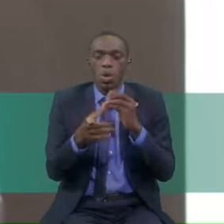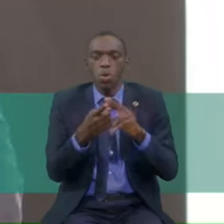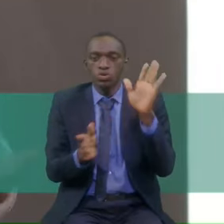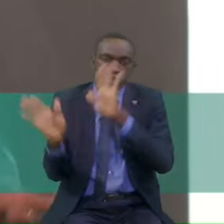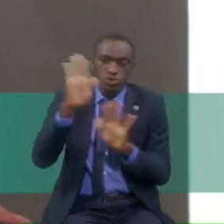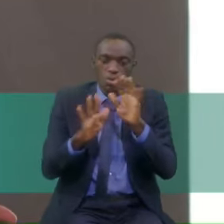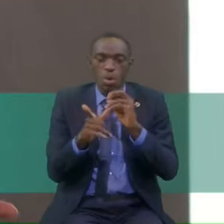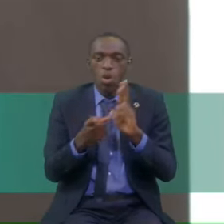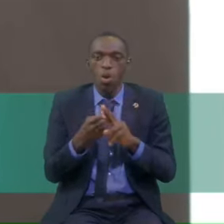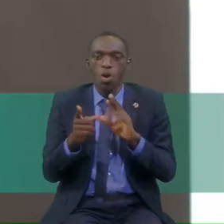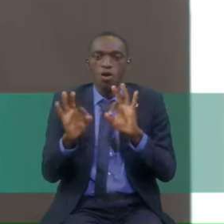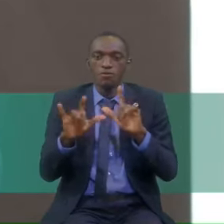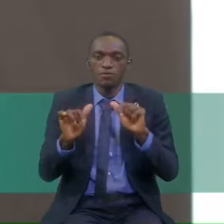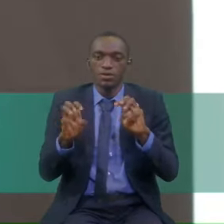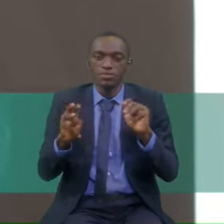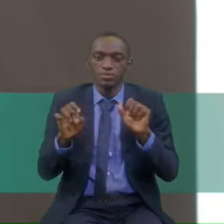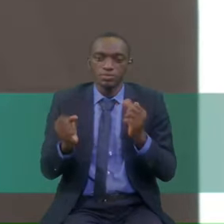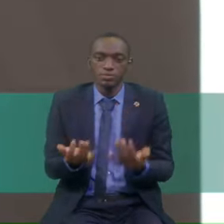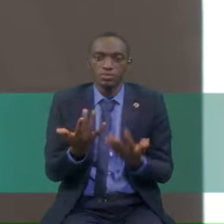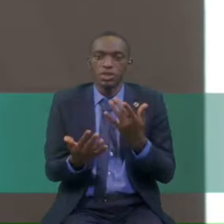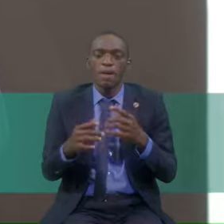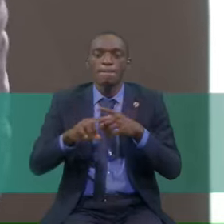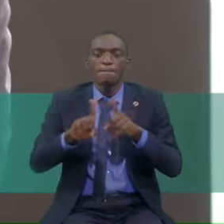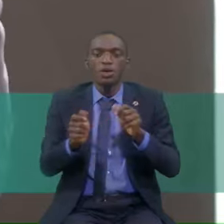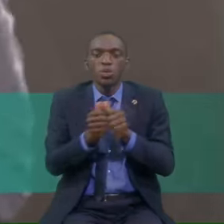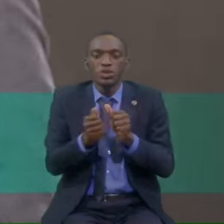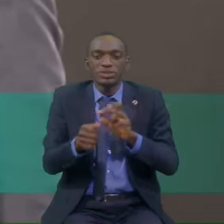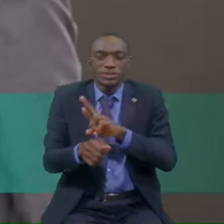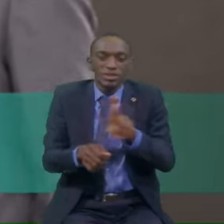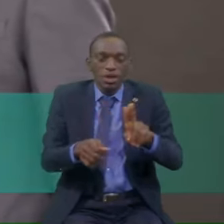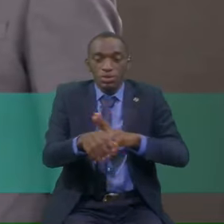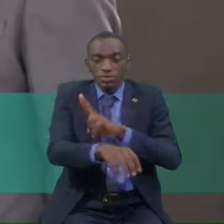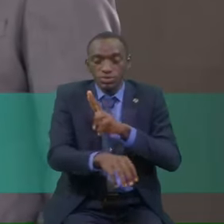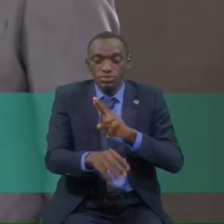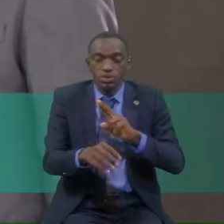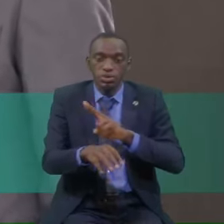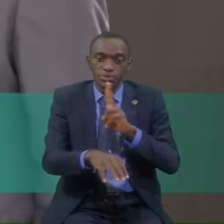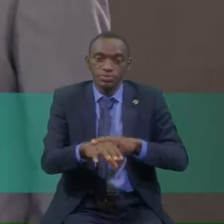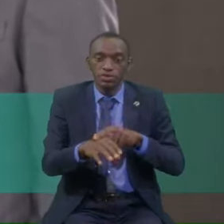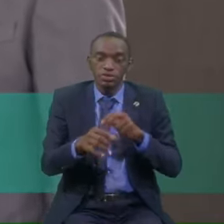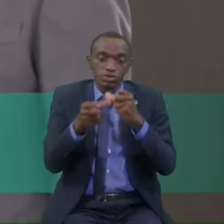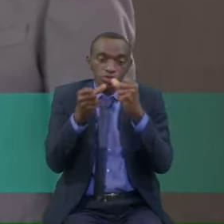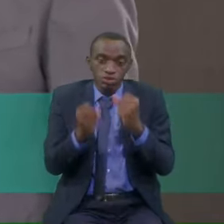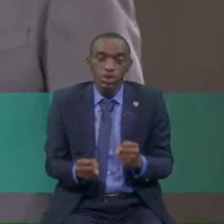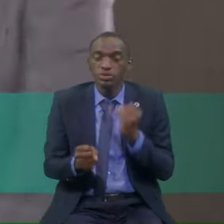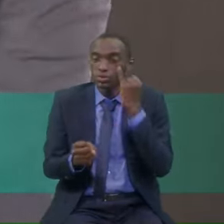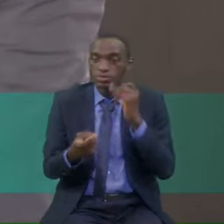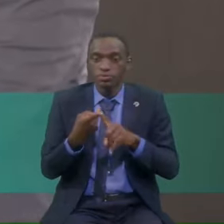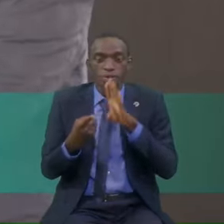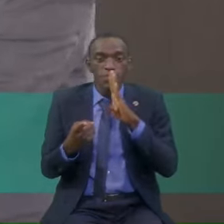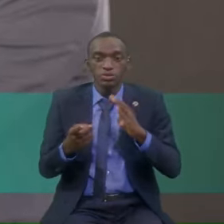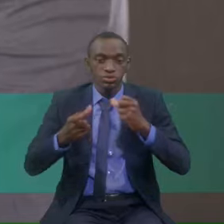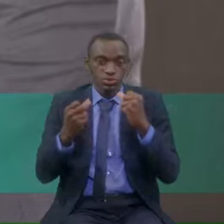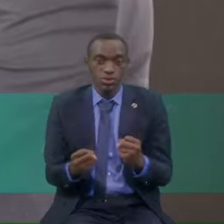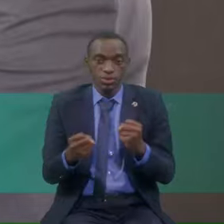viennent avec leur force originale. Normalement, ils doivent être forts, mais on dit, même ces adolescents, quand